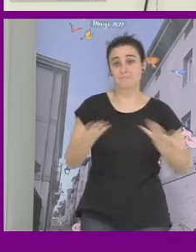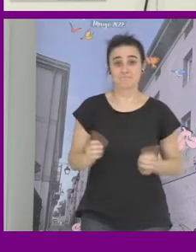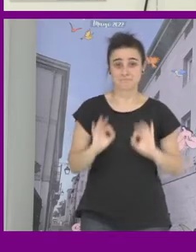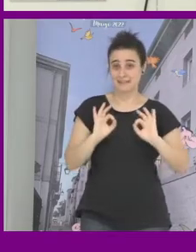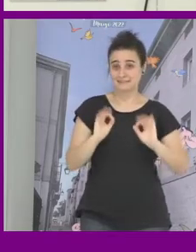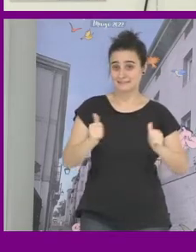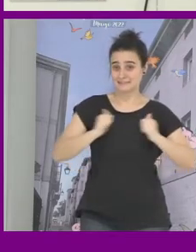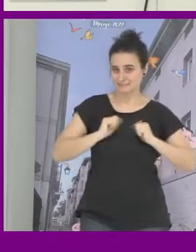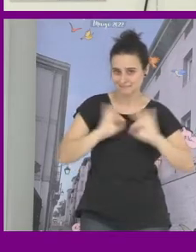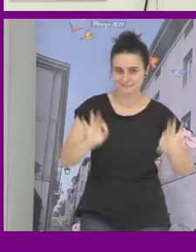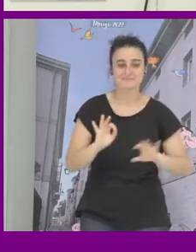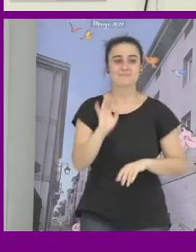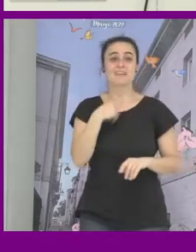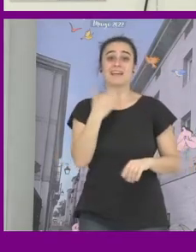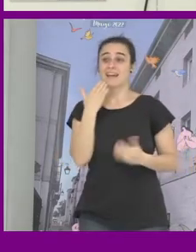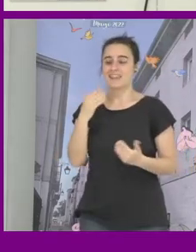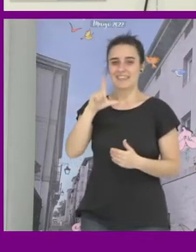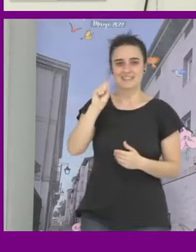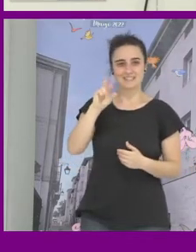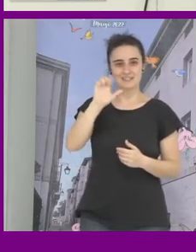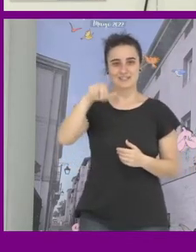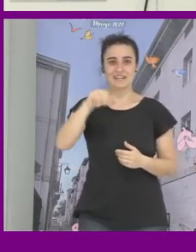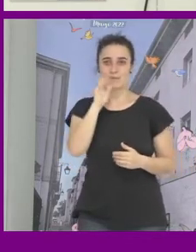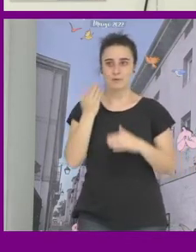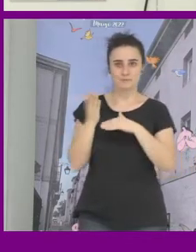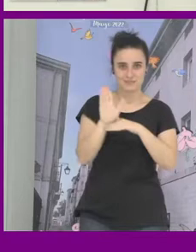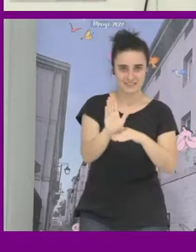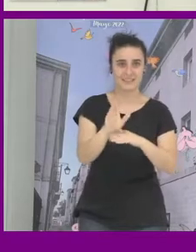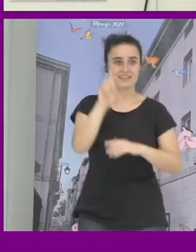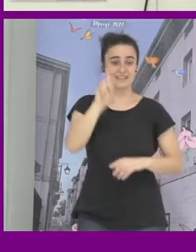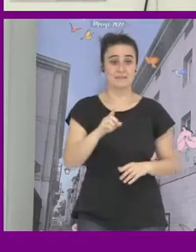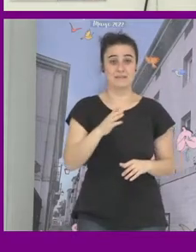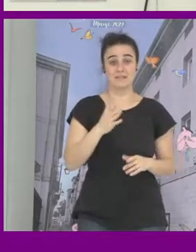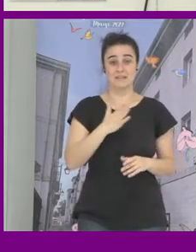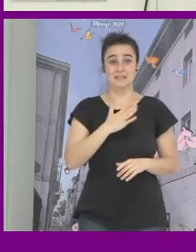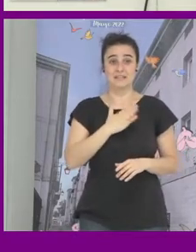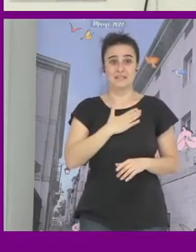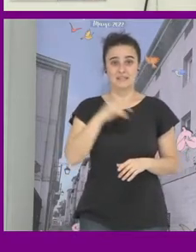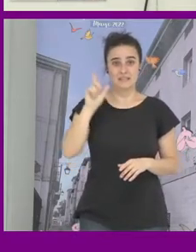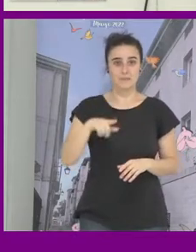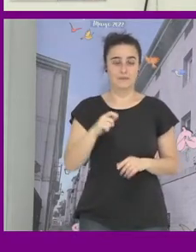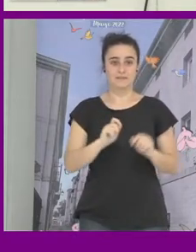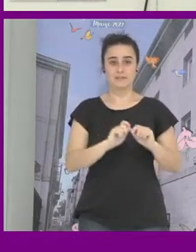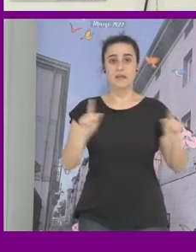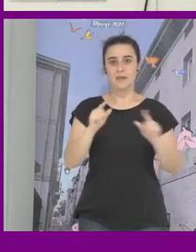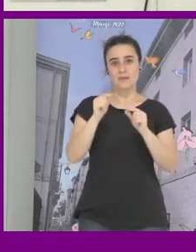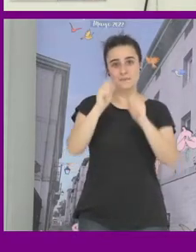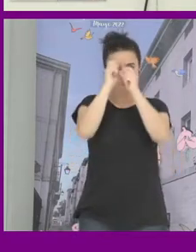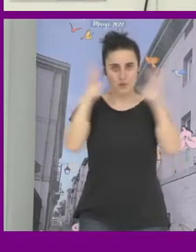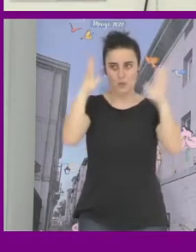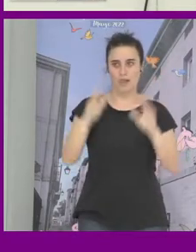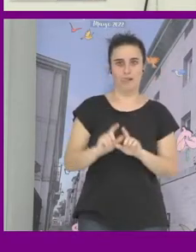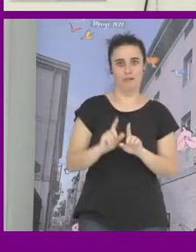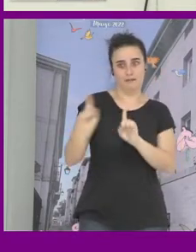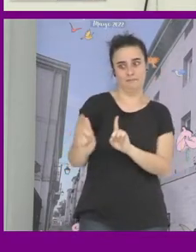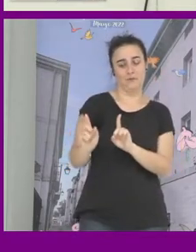Eta eskerrik asko Lorena aurkezpenagatik, eta bueno, hemen nire aldamenean virtualki egoteagatik,